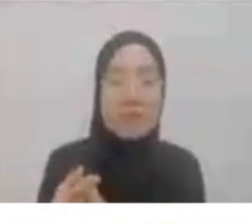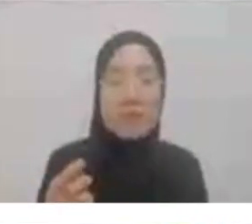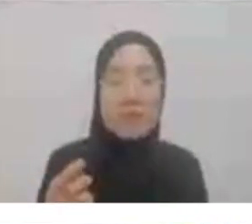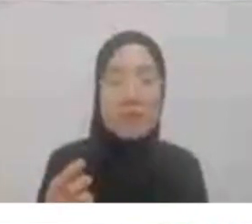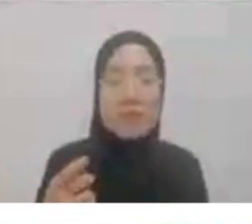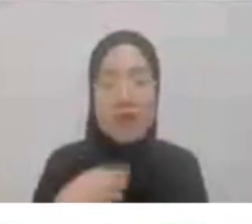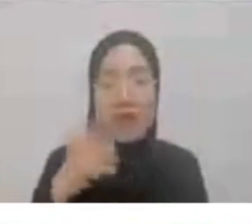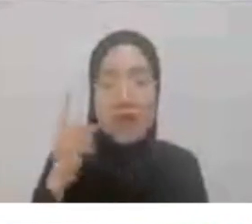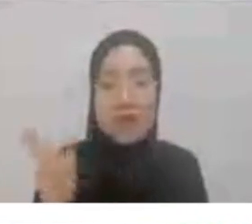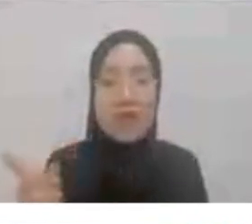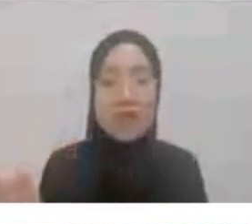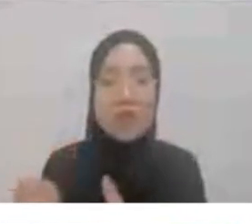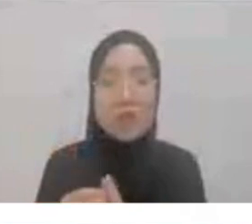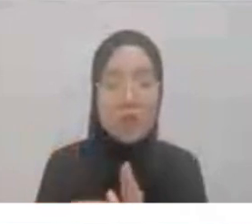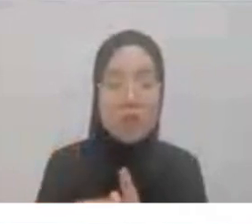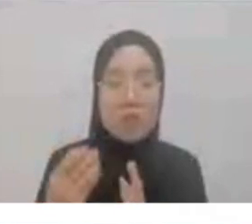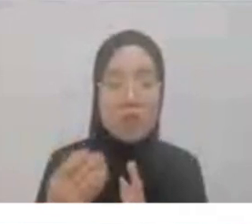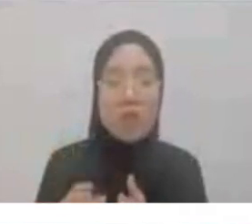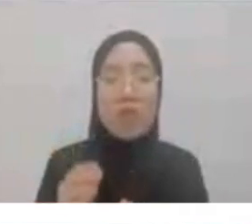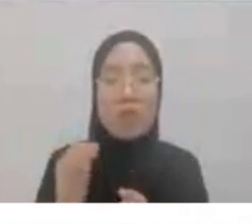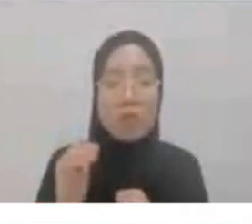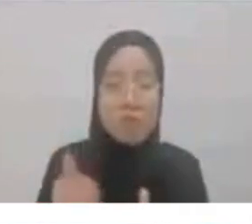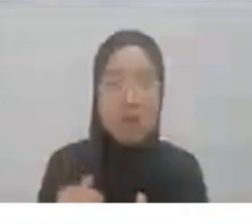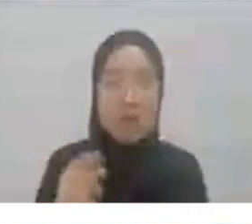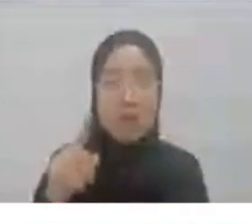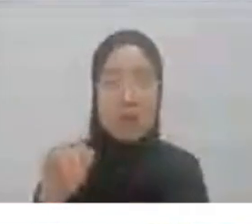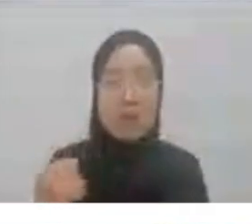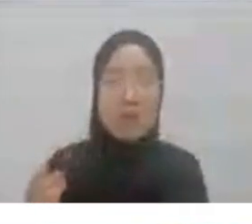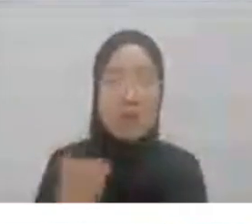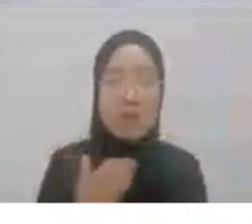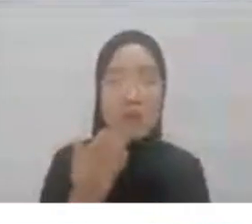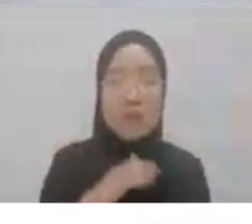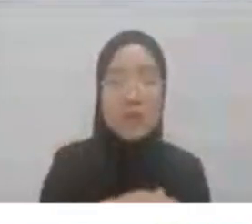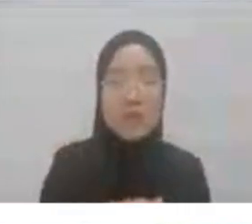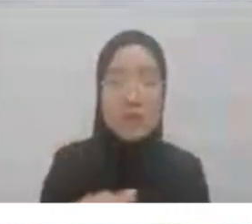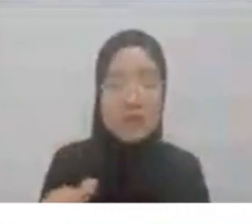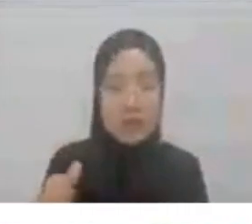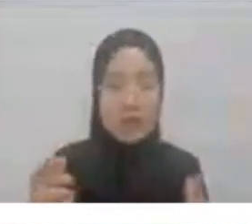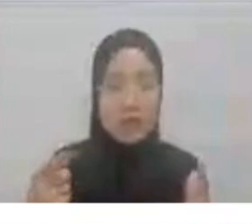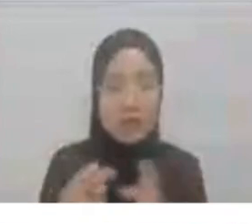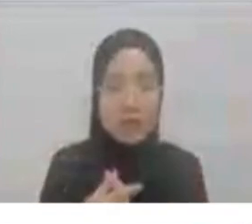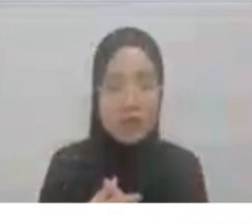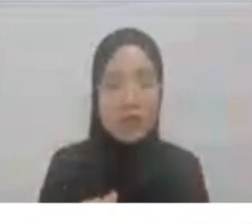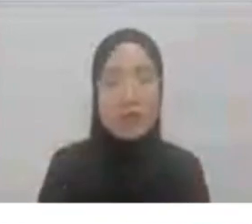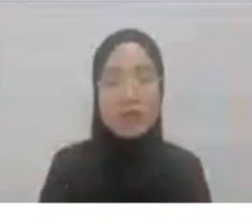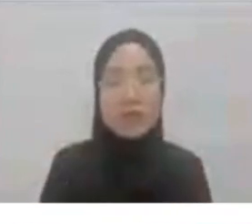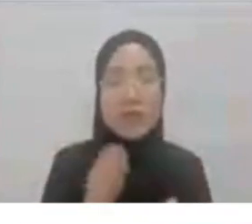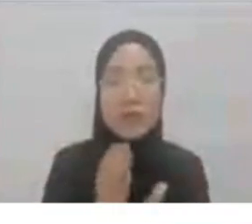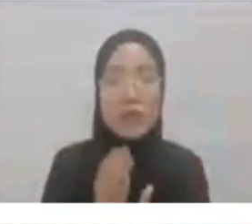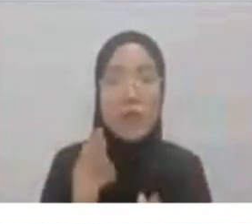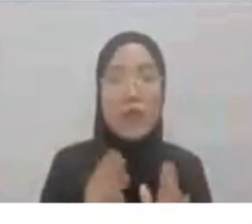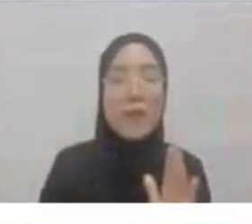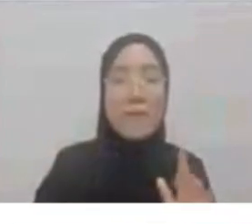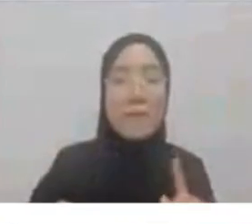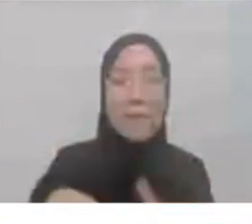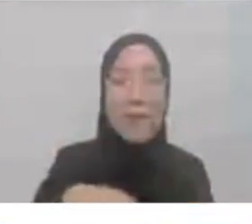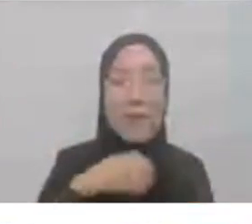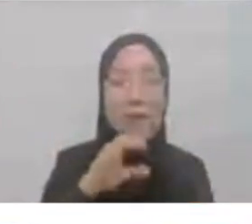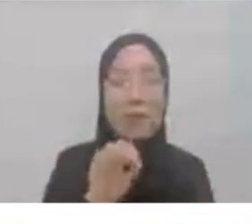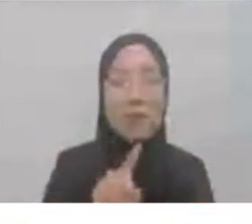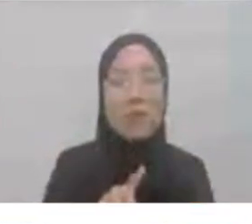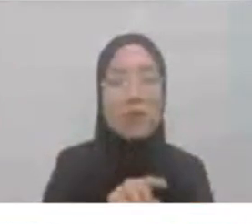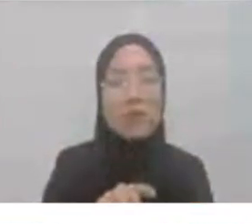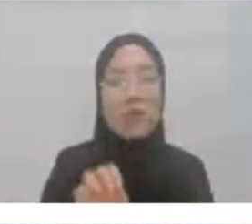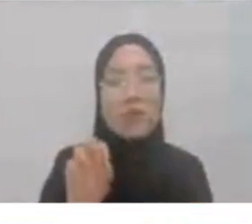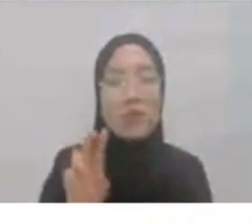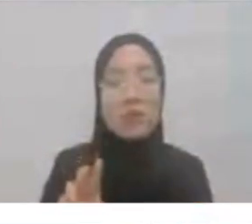dokumen identitasnya dan diperbolehkan mencobah 1 jam sebelum membungutan suara selesai putusan MK nomor 0102 dan seterusnya pasal 31